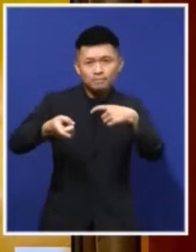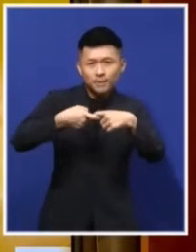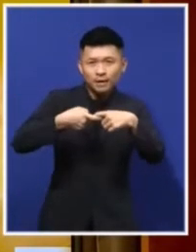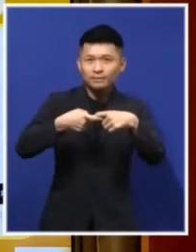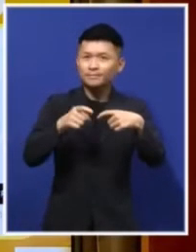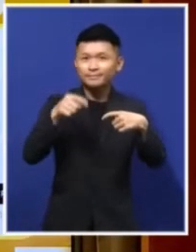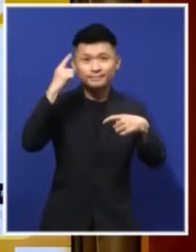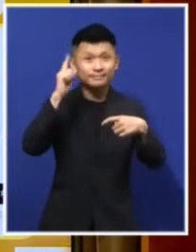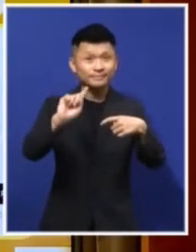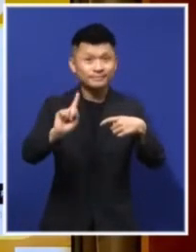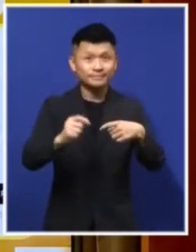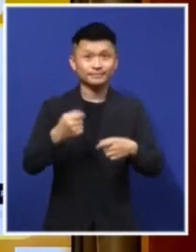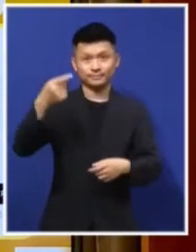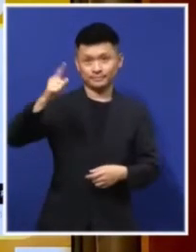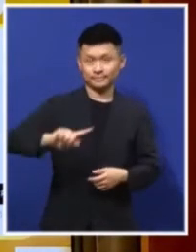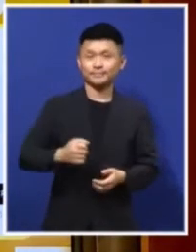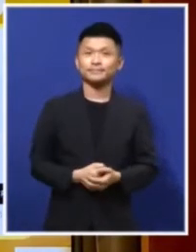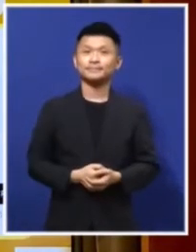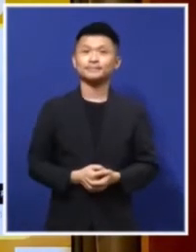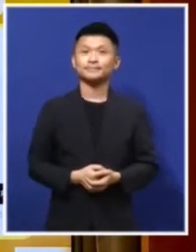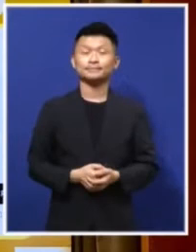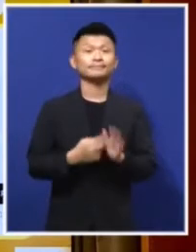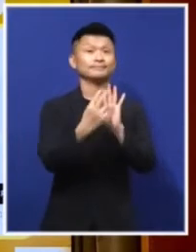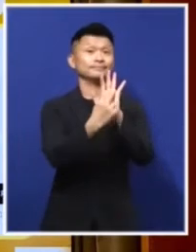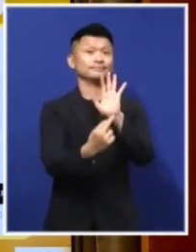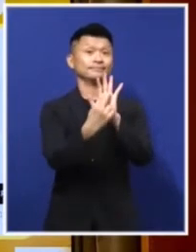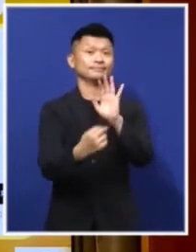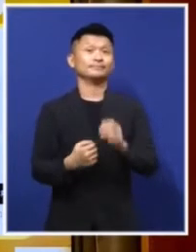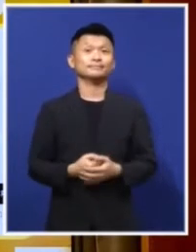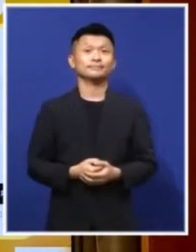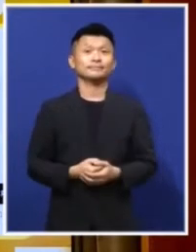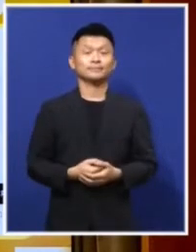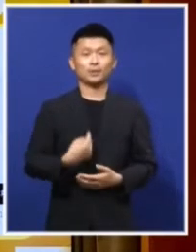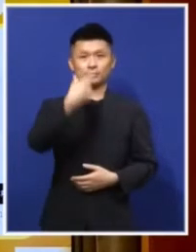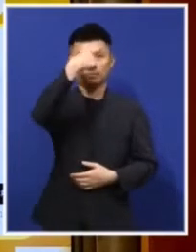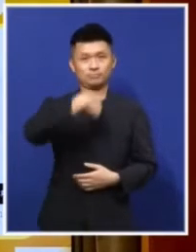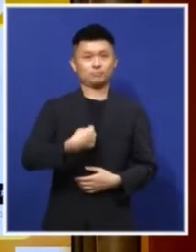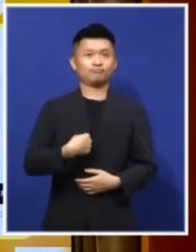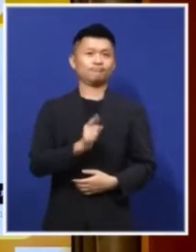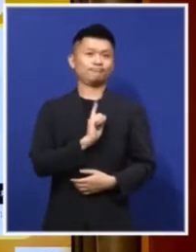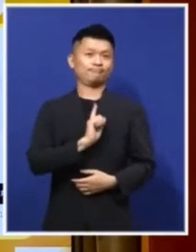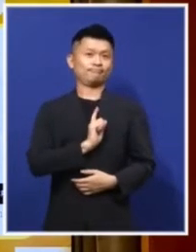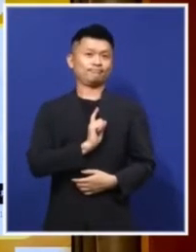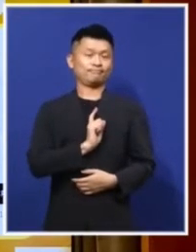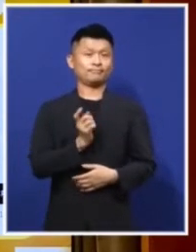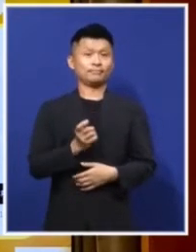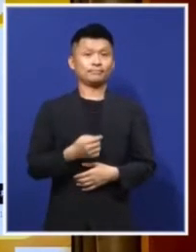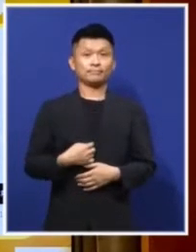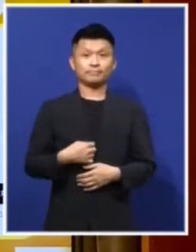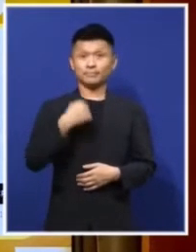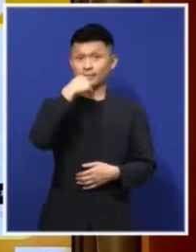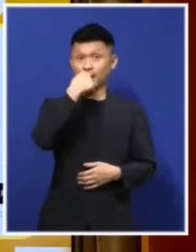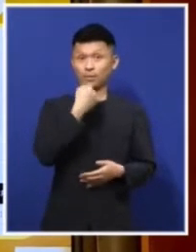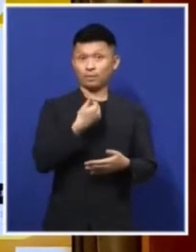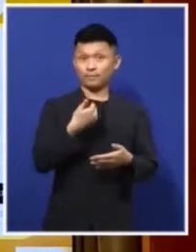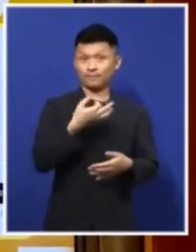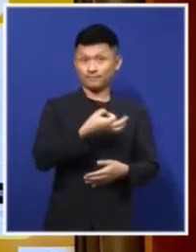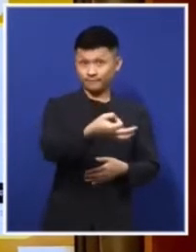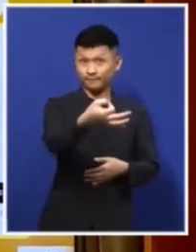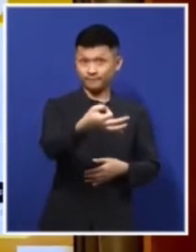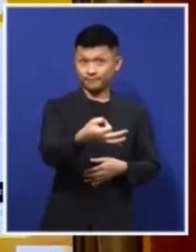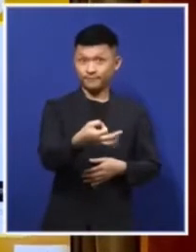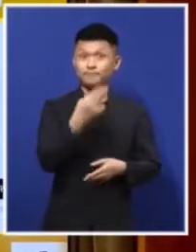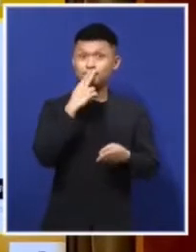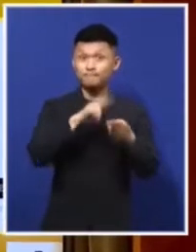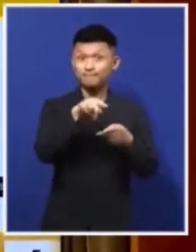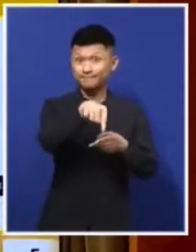一页。那举例来讲，像我自己，如果我刚刚讲绑定了台湾 Pay 邮政的话，